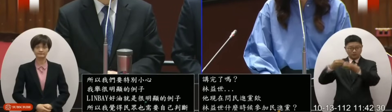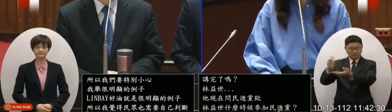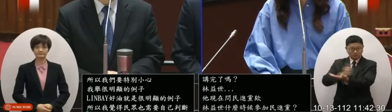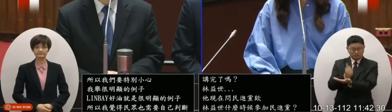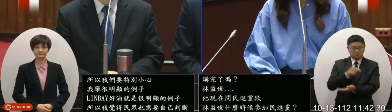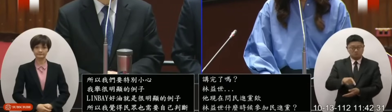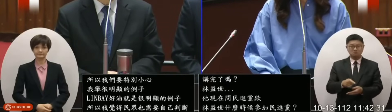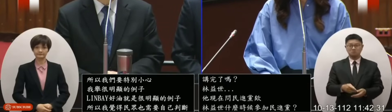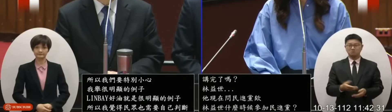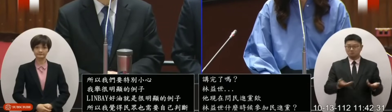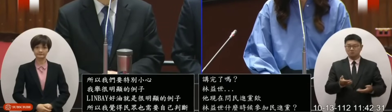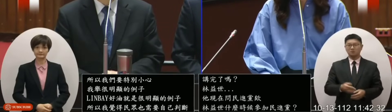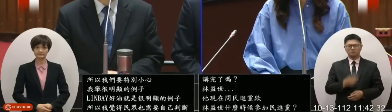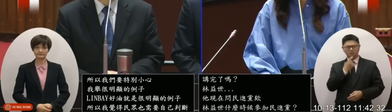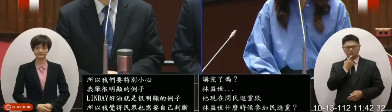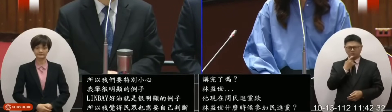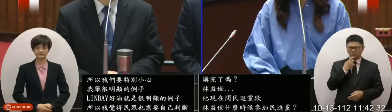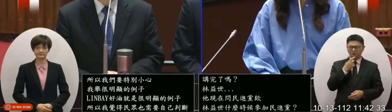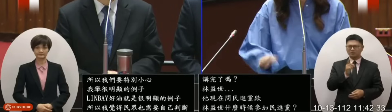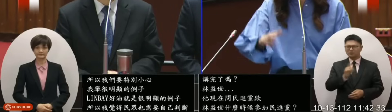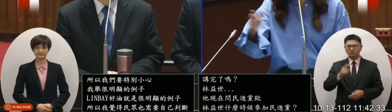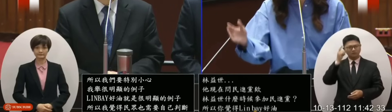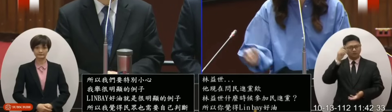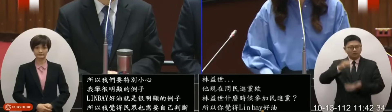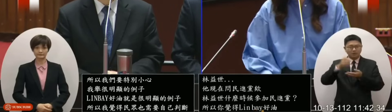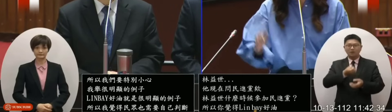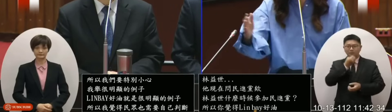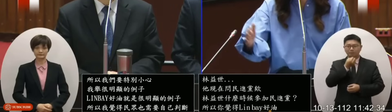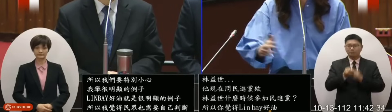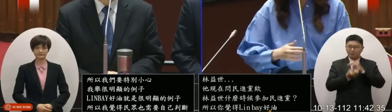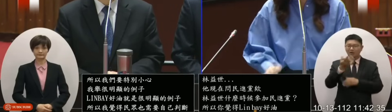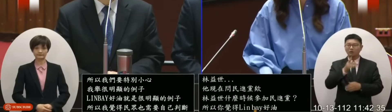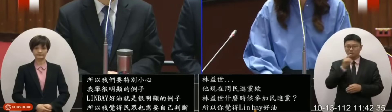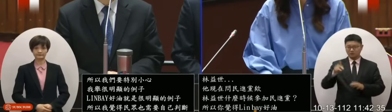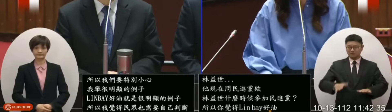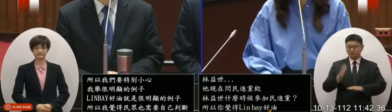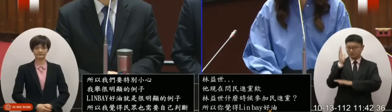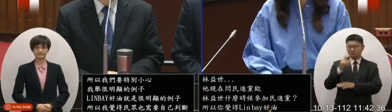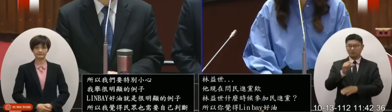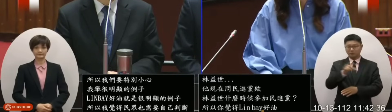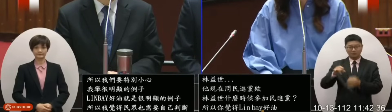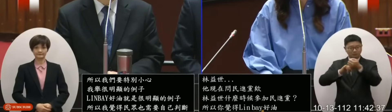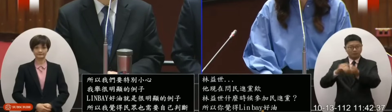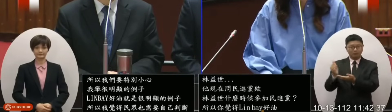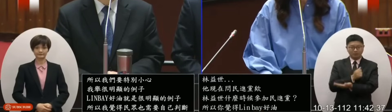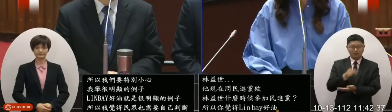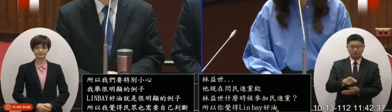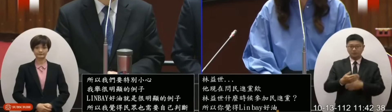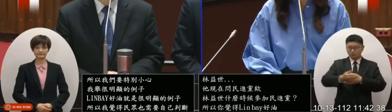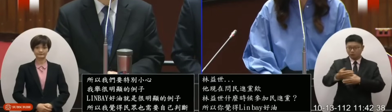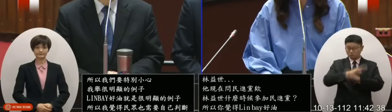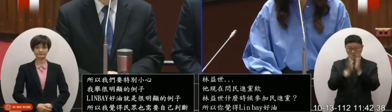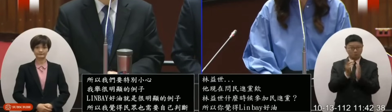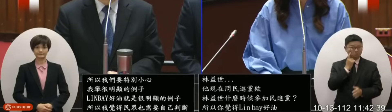很多的令人质疑的观点，他踢爆了很多政府这一次采购过程令人质疑的部分，全